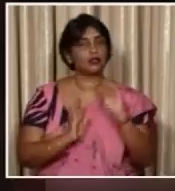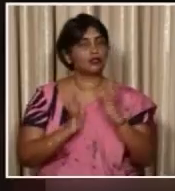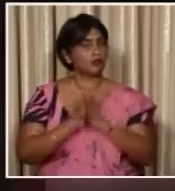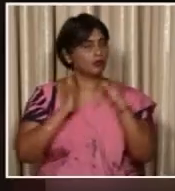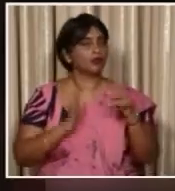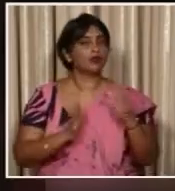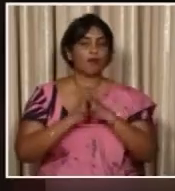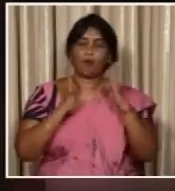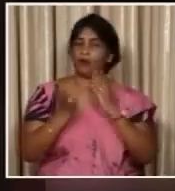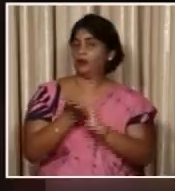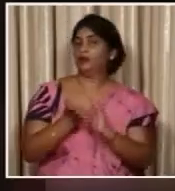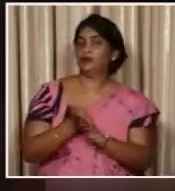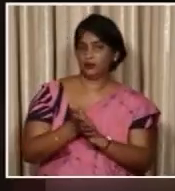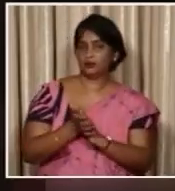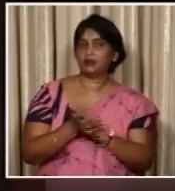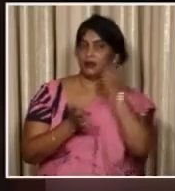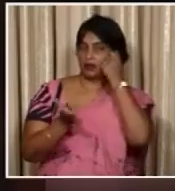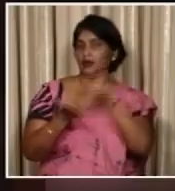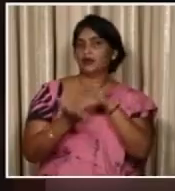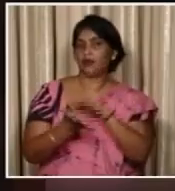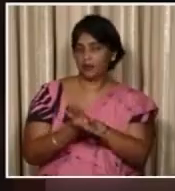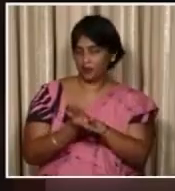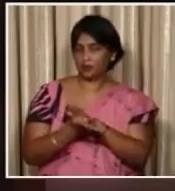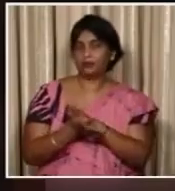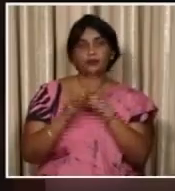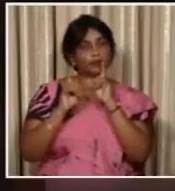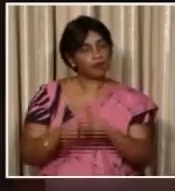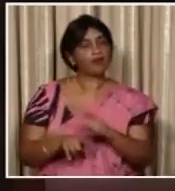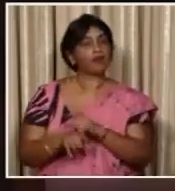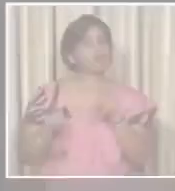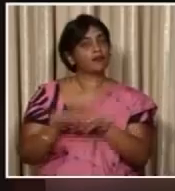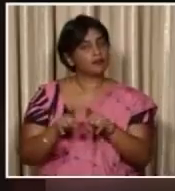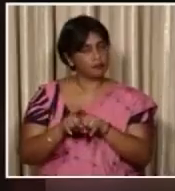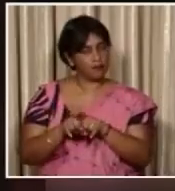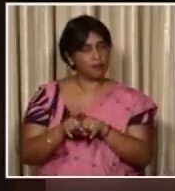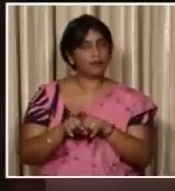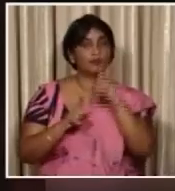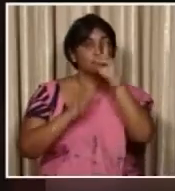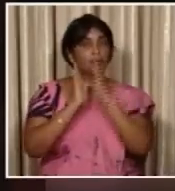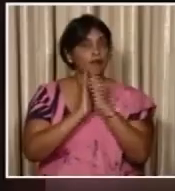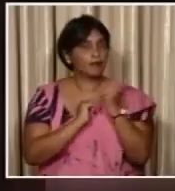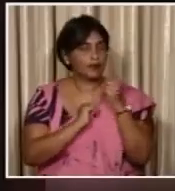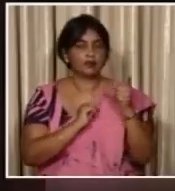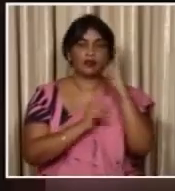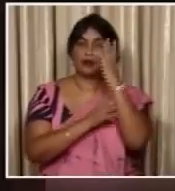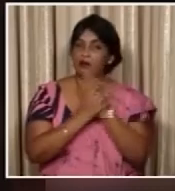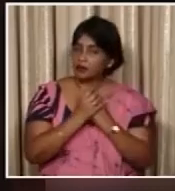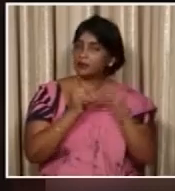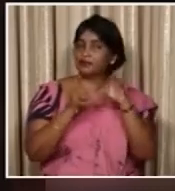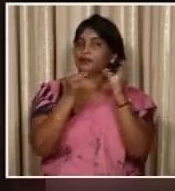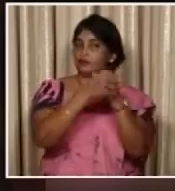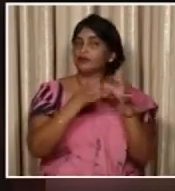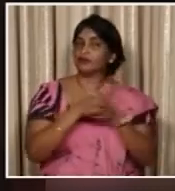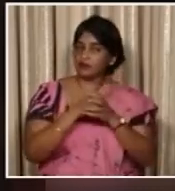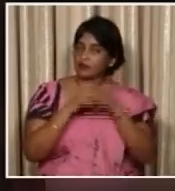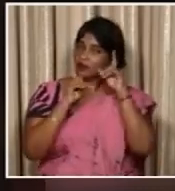ඉන්නේ. විශාල සහනයක් අපි යෝජනා කරලා තියෙනවා ලබා දෙන්න කියලා. ඒ වගේම ඒකට සාපේක්ෂව ආගමික සිද්ධාස්ථානවලත් ඒ කැටගරි වලට